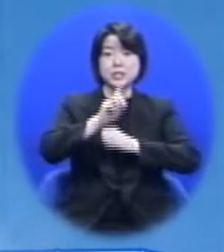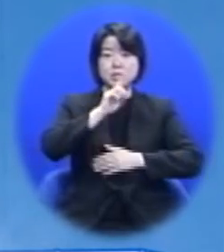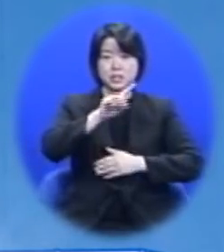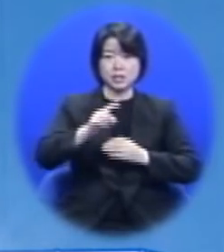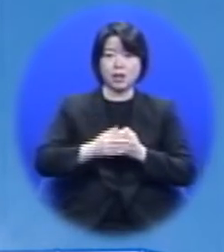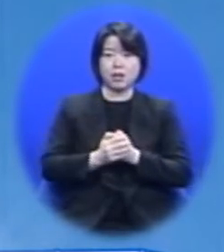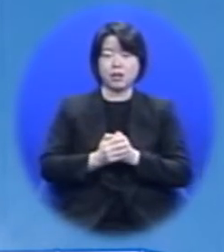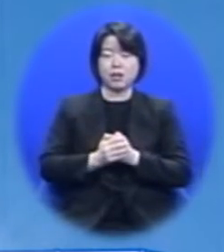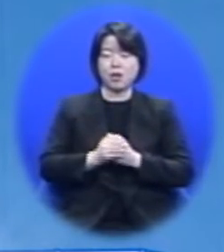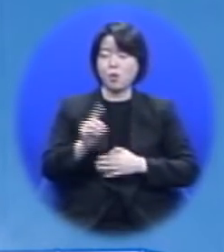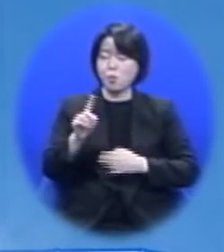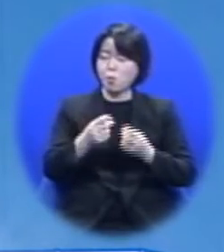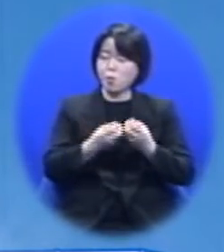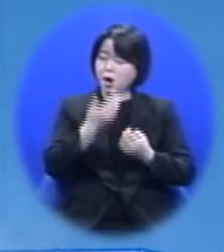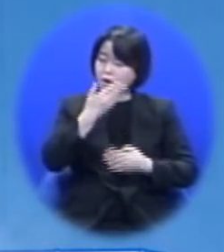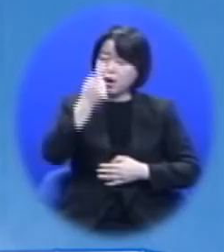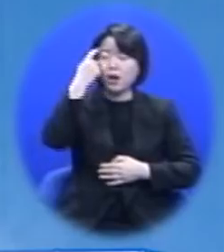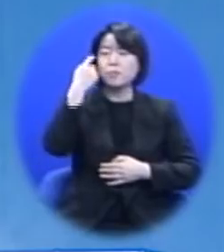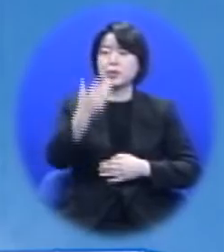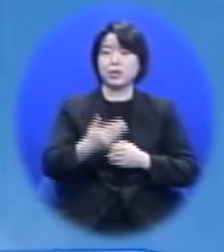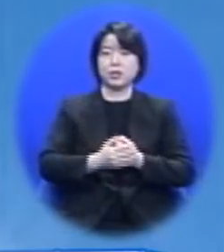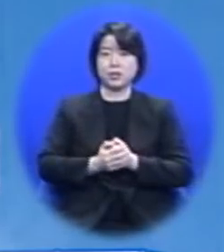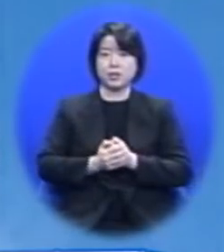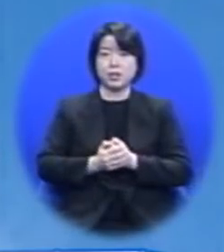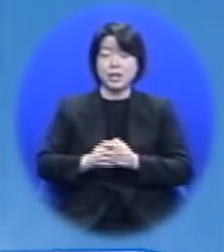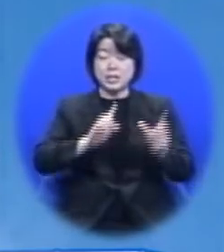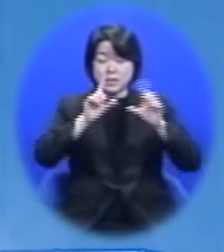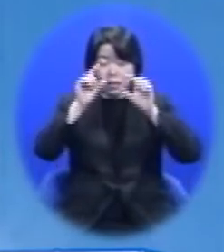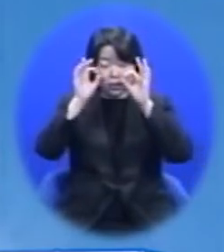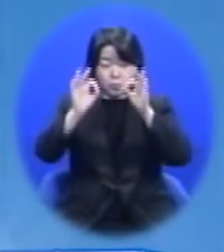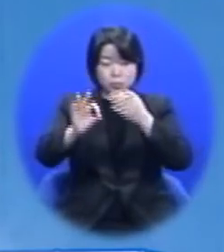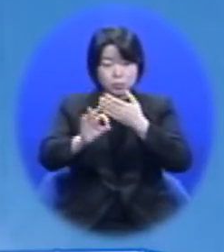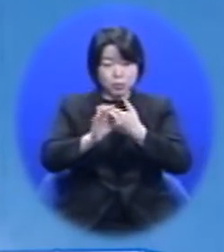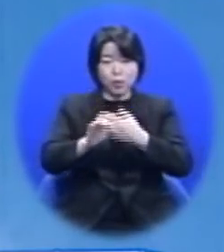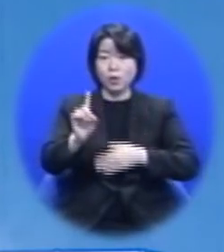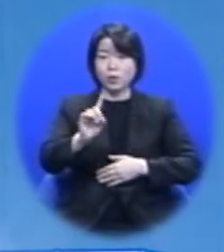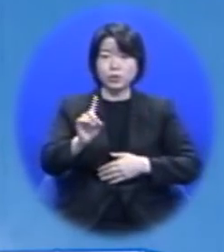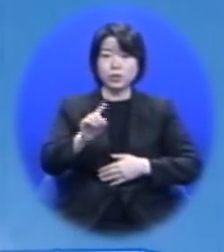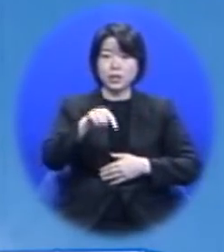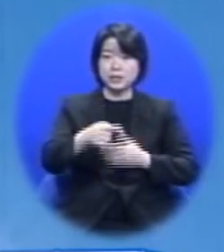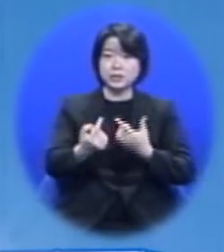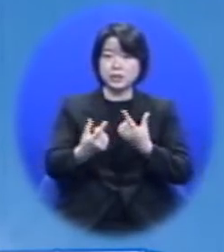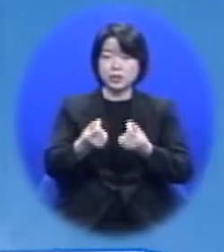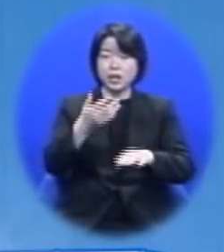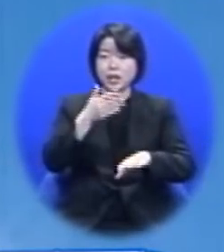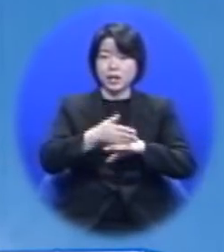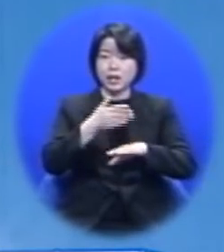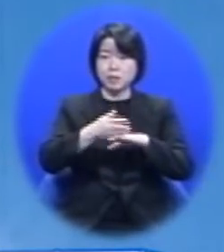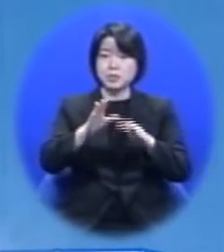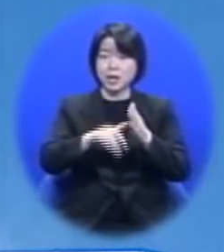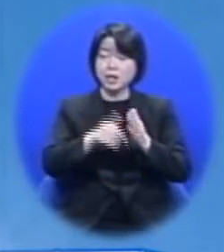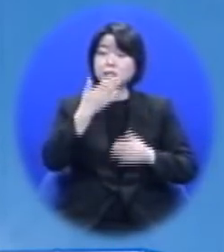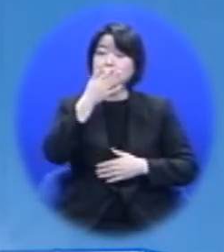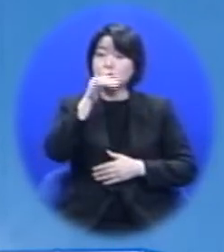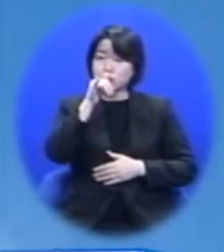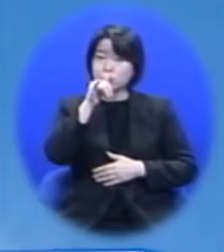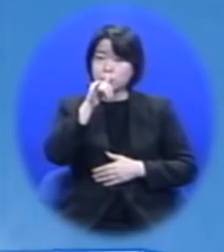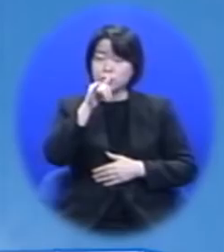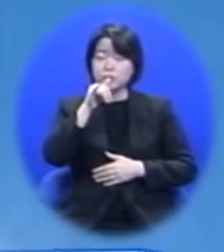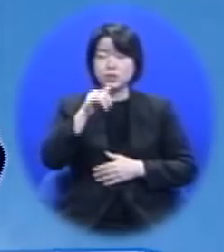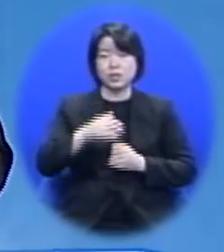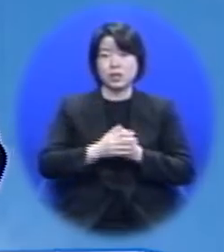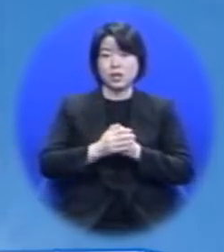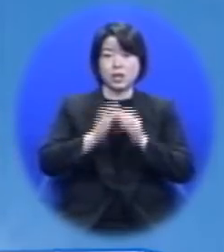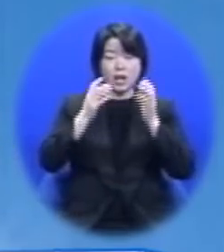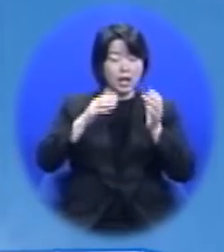이거 어떻게 이게 가능해요? 아니, 살다가 보면 어떻게 그렇게 감사할 때가 있을 수도 있지요, 정말. 뭐,